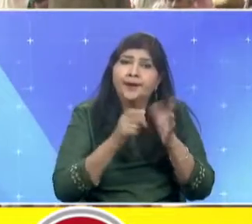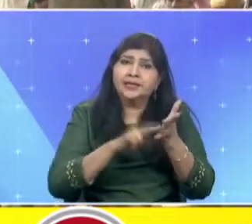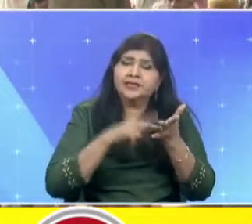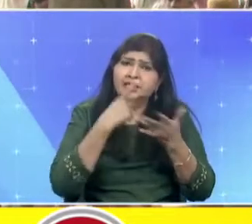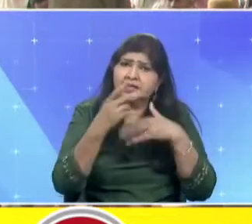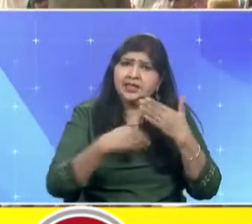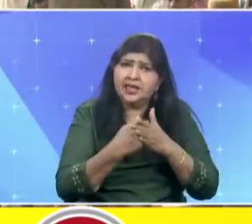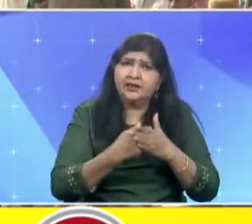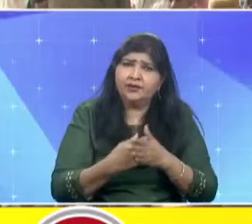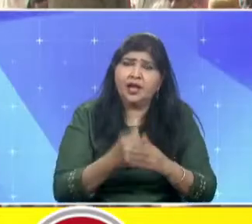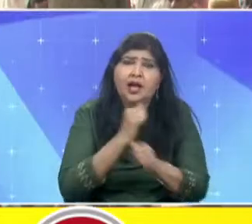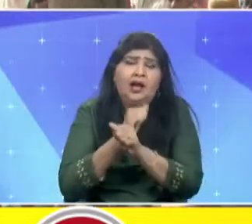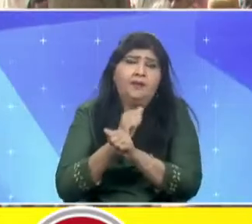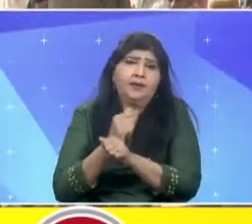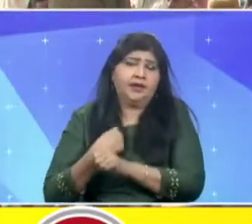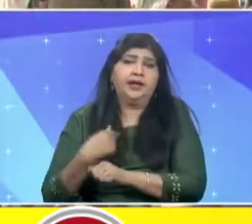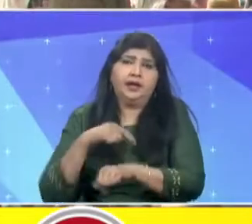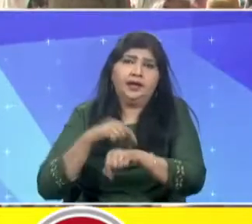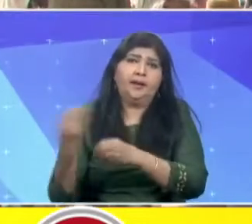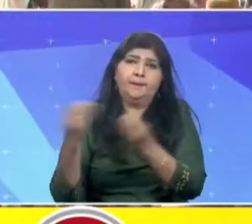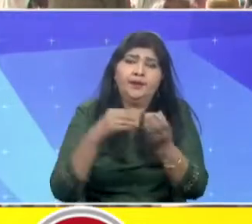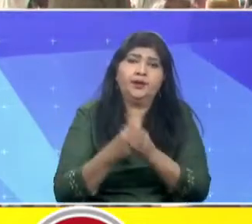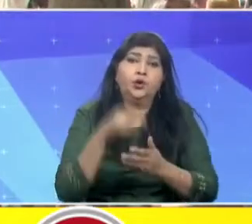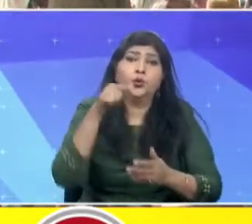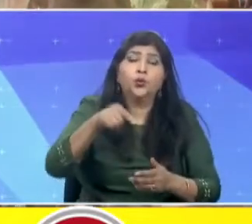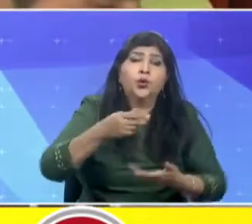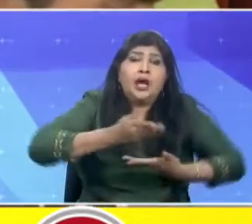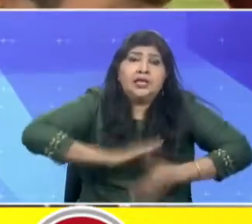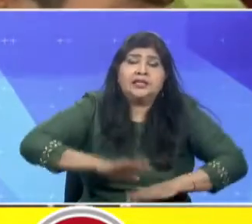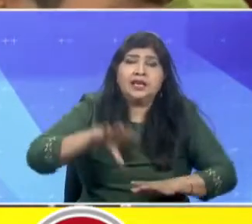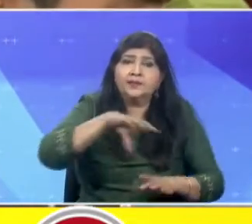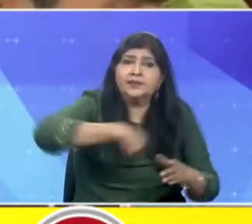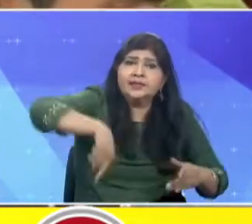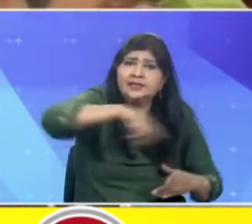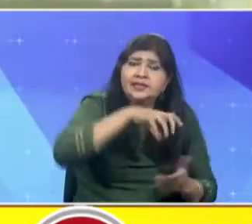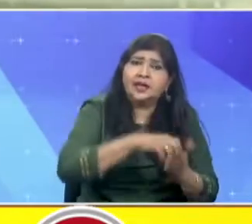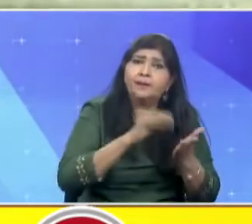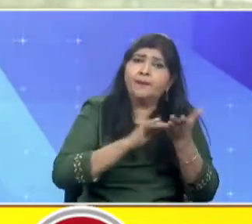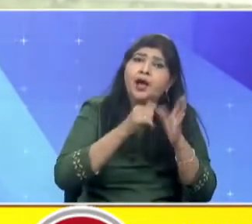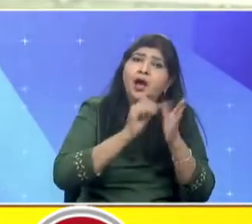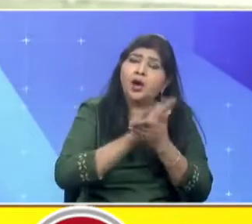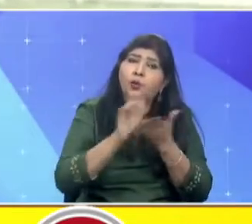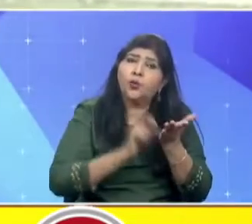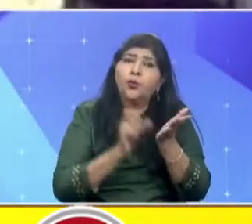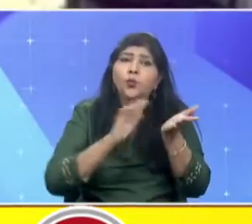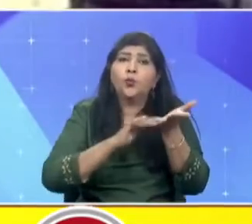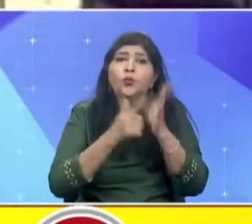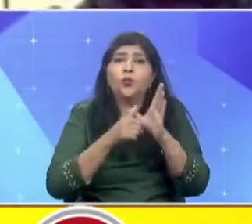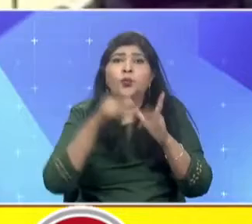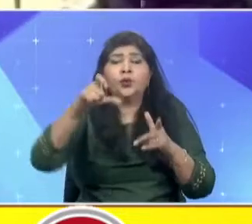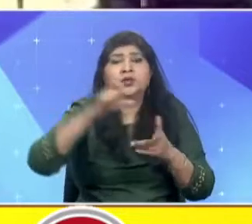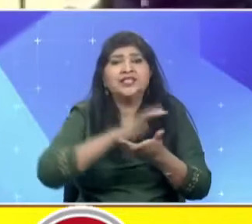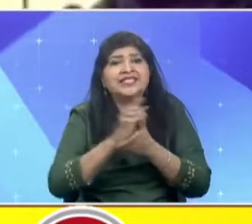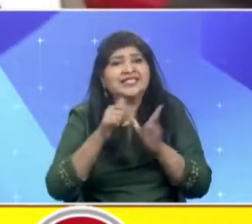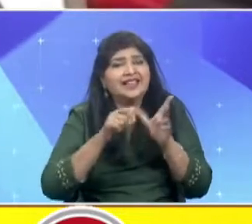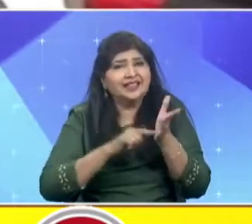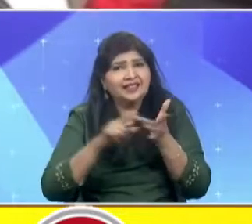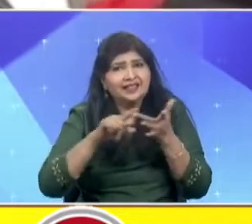कार्य करने का भी अवसर मिला है। उनका जन्मस्थान महू हो, मुंबई में चैत्य भूमि